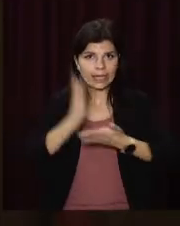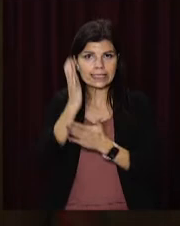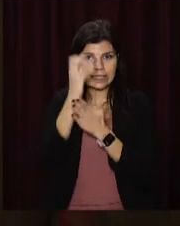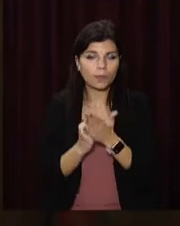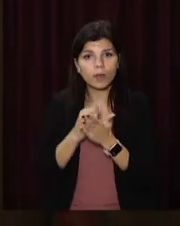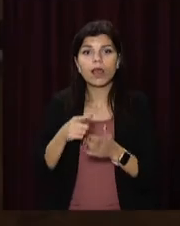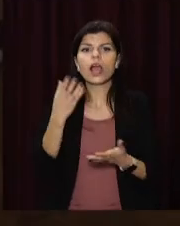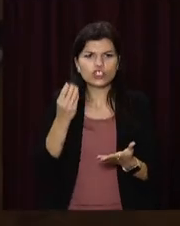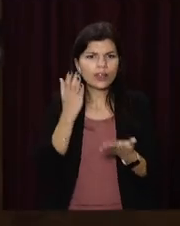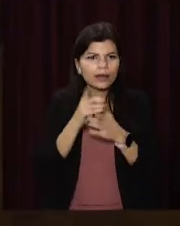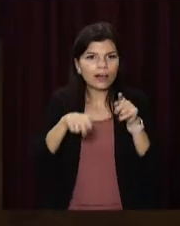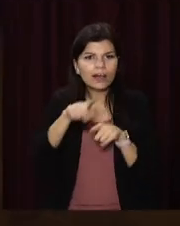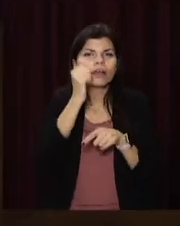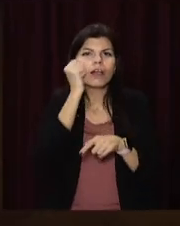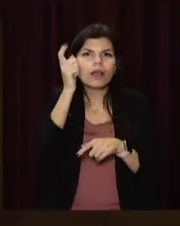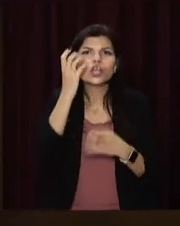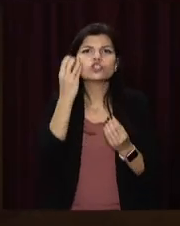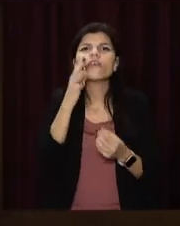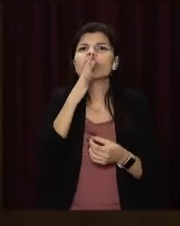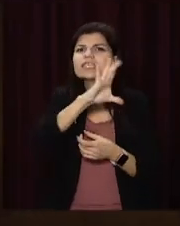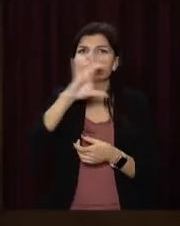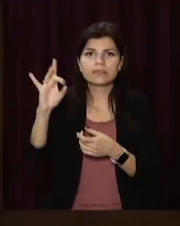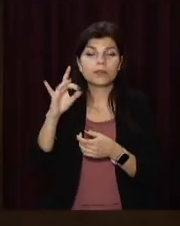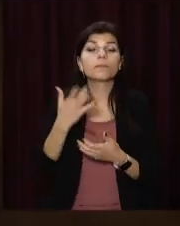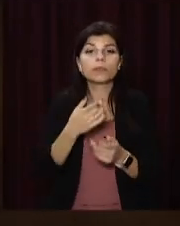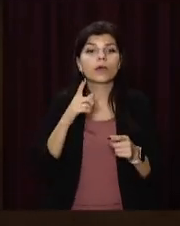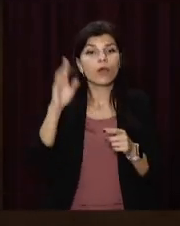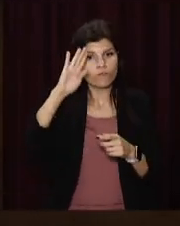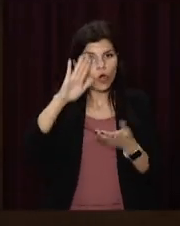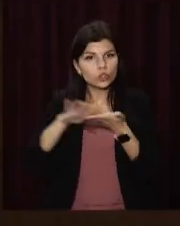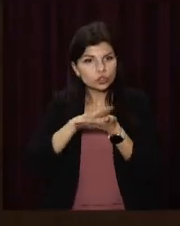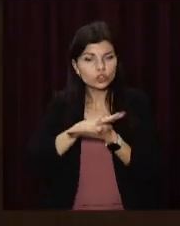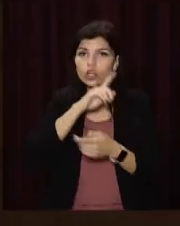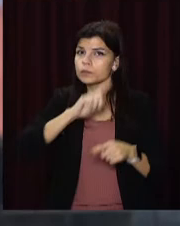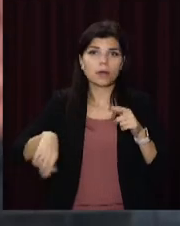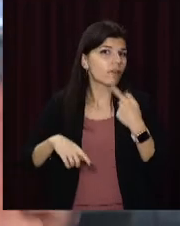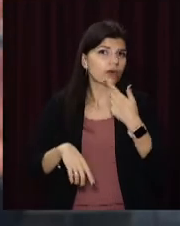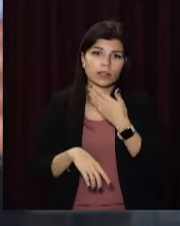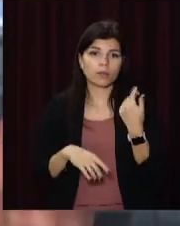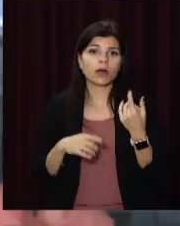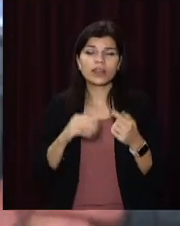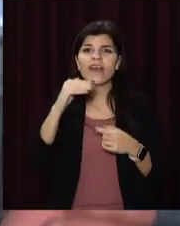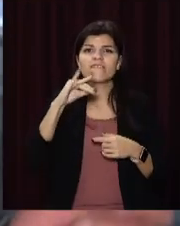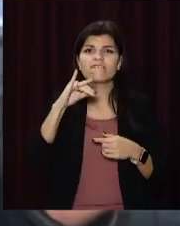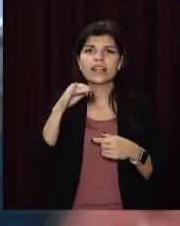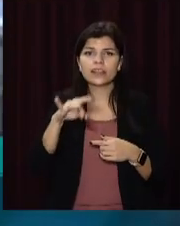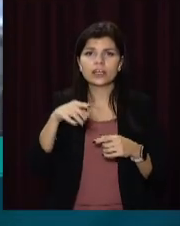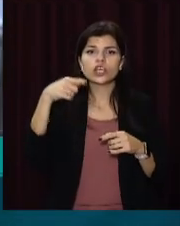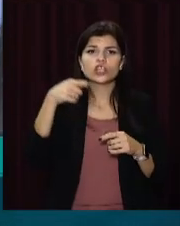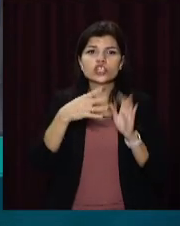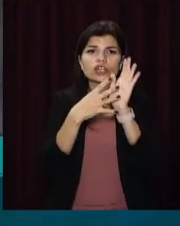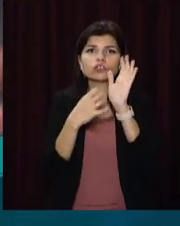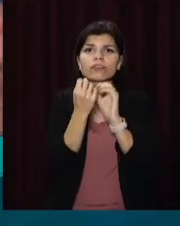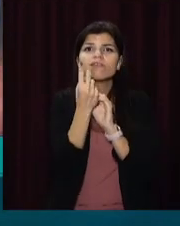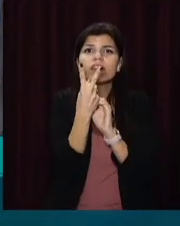з радянських часів. Про енергоефективність та швидке очищення води не йшлося. Фільтри 1912